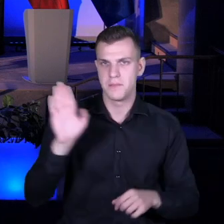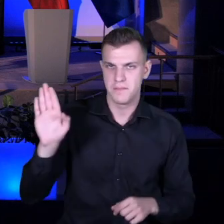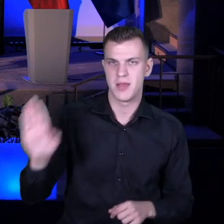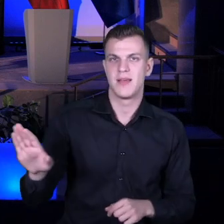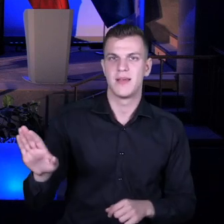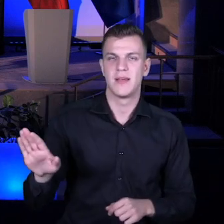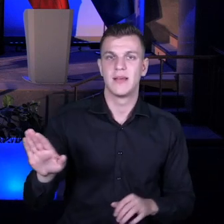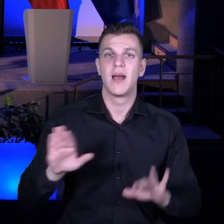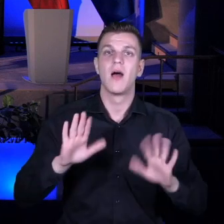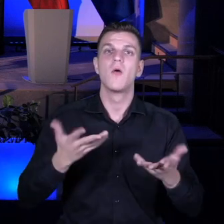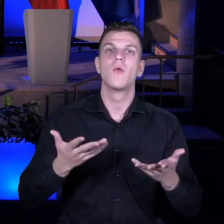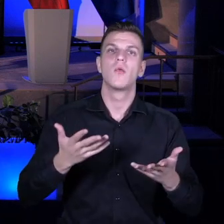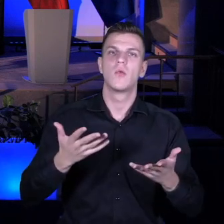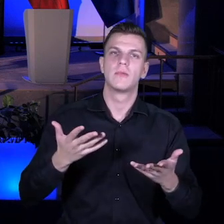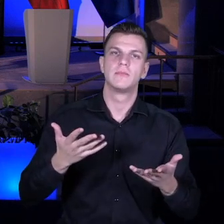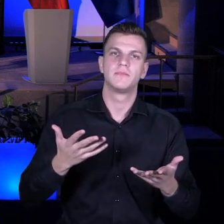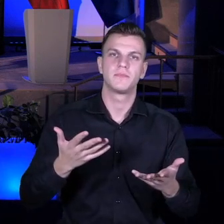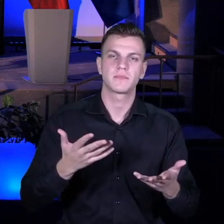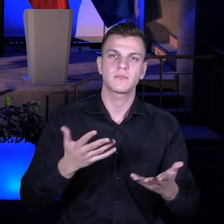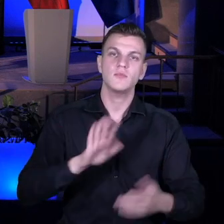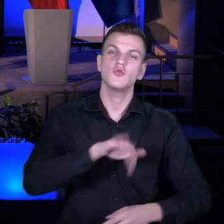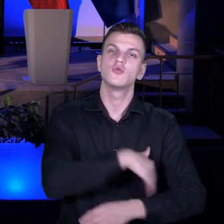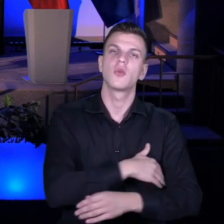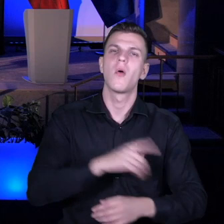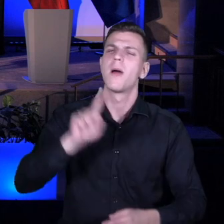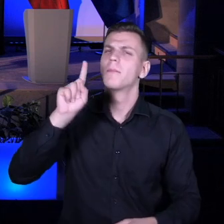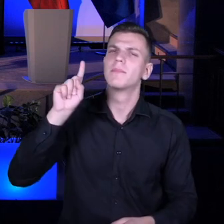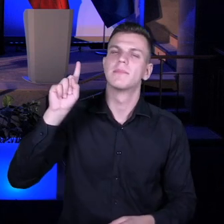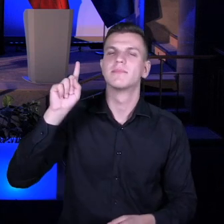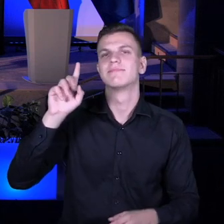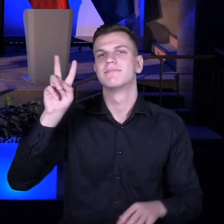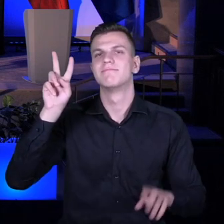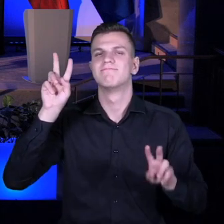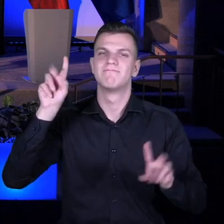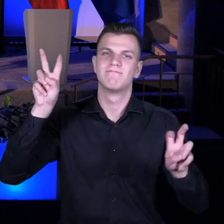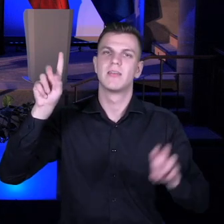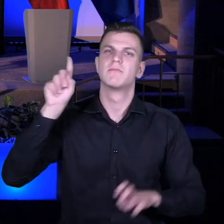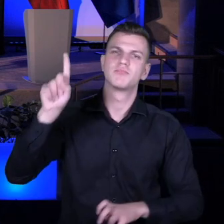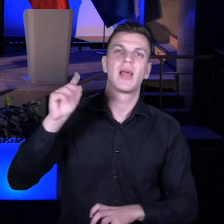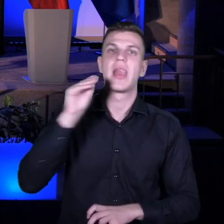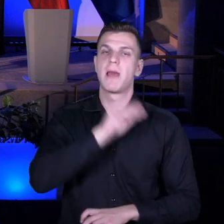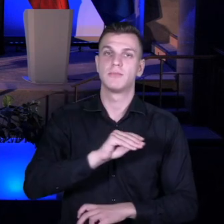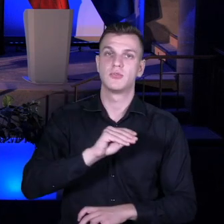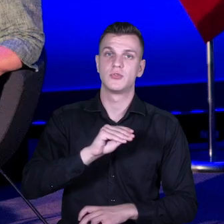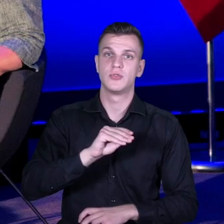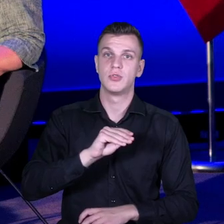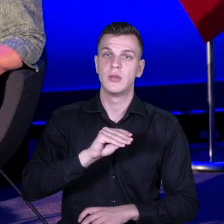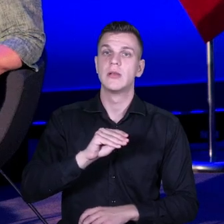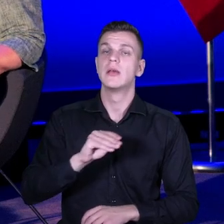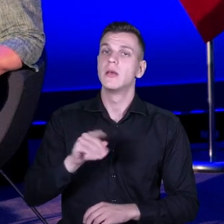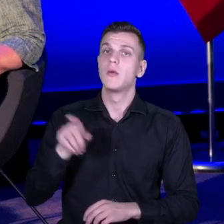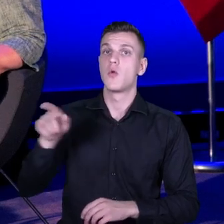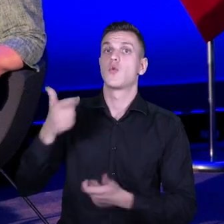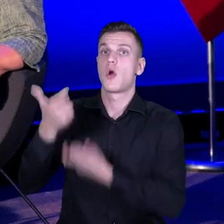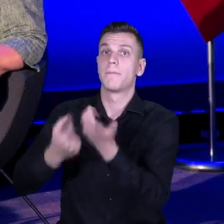zrealizowały i które idealnie wpisują się w szkołę numer jeden, nie zawsze dokładnie te same wpiszą się w praktykę każdej innej szkoły. To, co